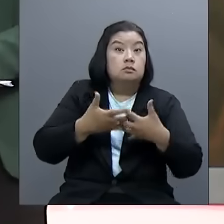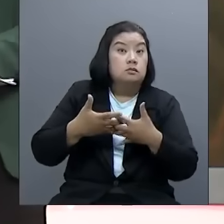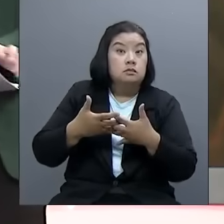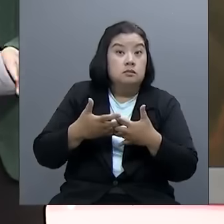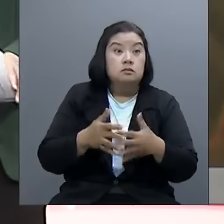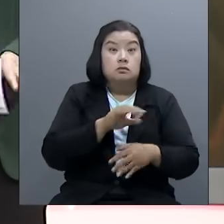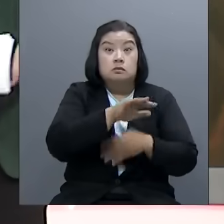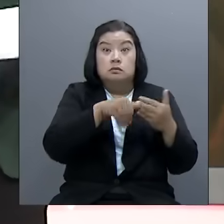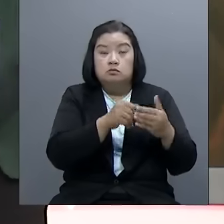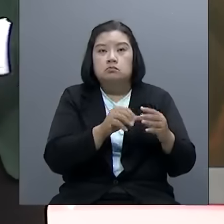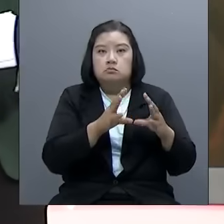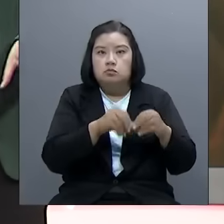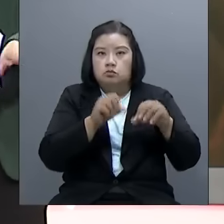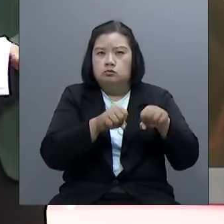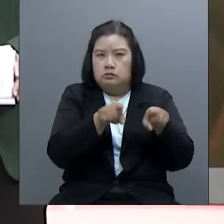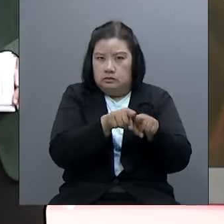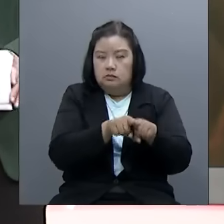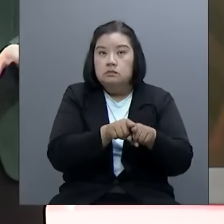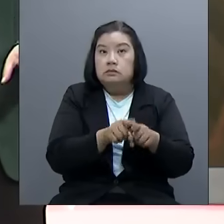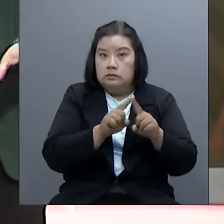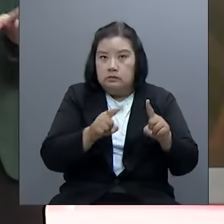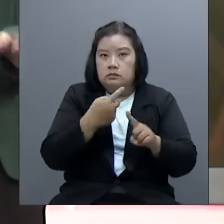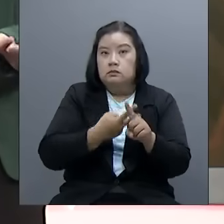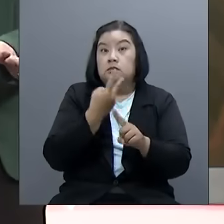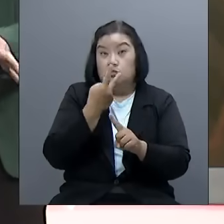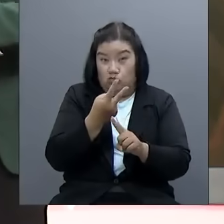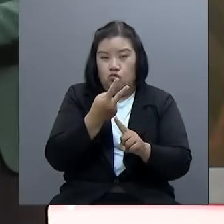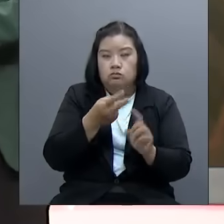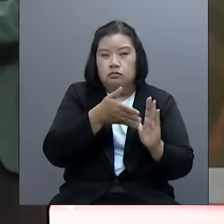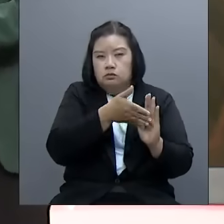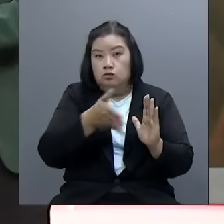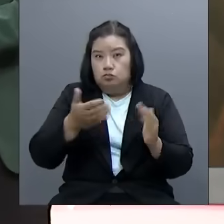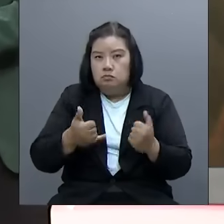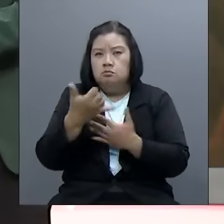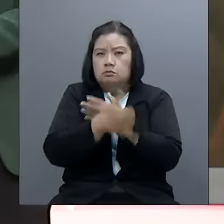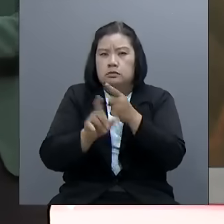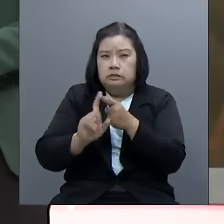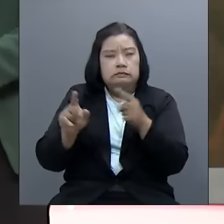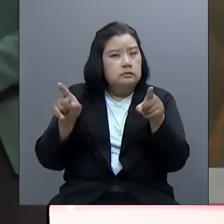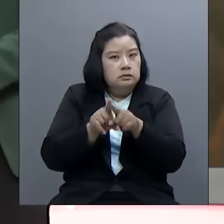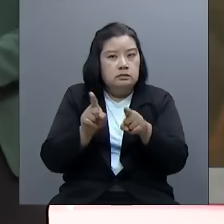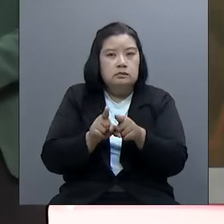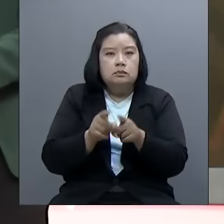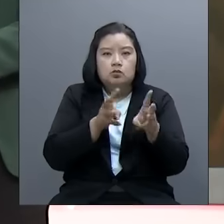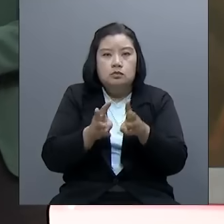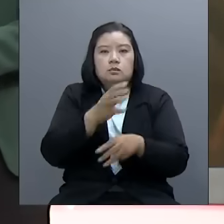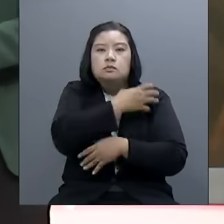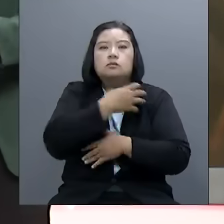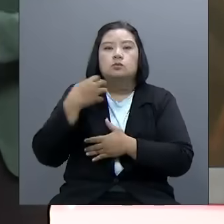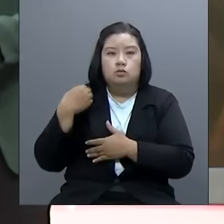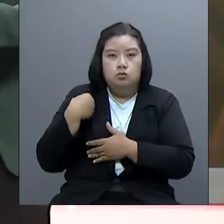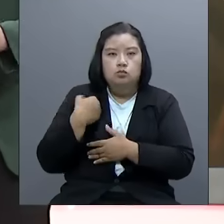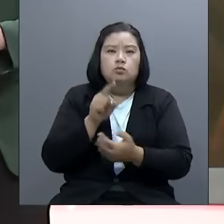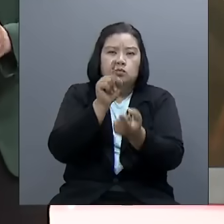ระหว่างประเทศเท่านั้นนะคะแต่ว่าในช่วง 2เดือนที่ผ่านมาท่านผู้ชมหลายชาติใช้เครื่องมือทางการทูตแบบทวิภาคีค่ะเพื่อ